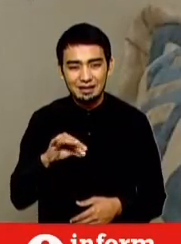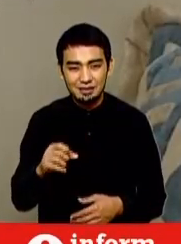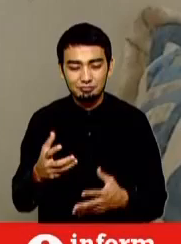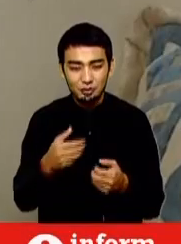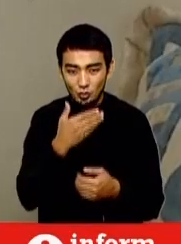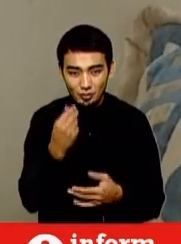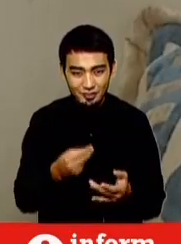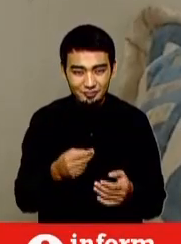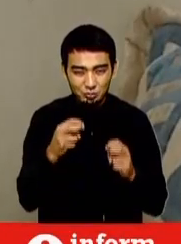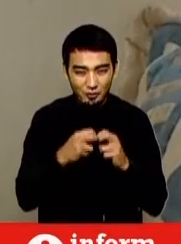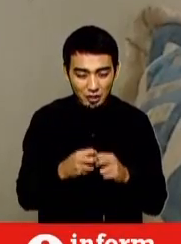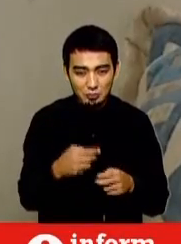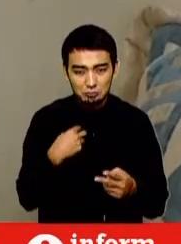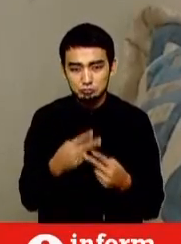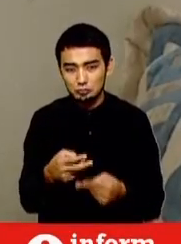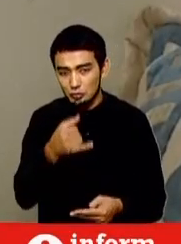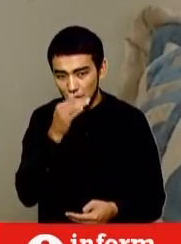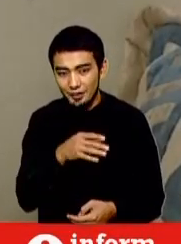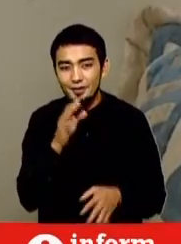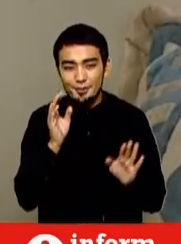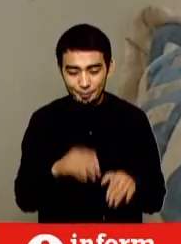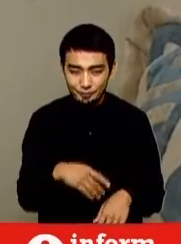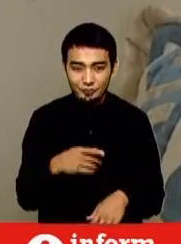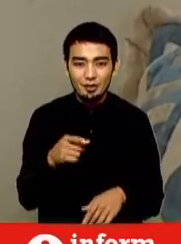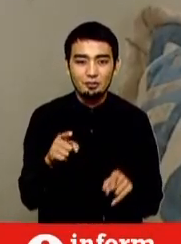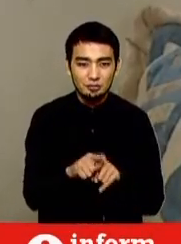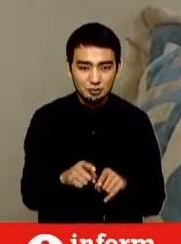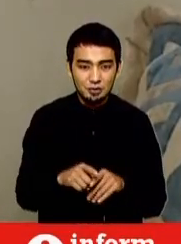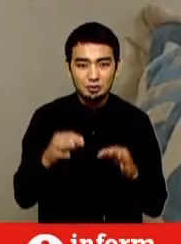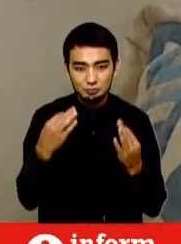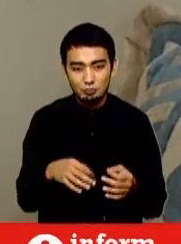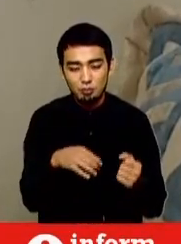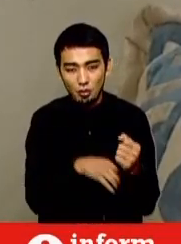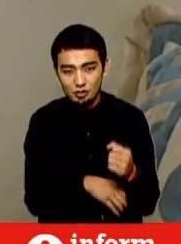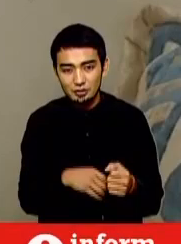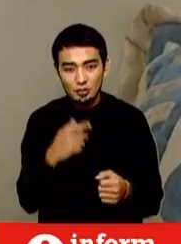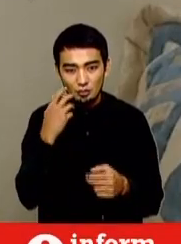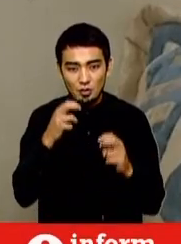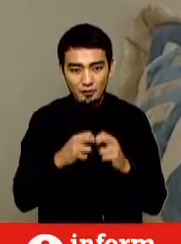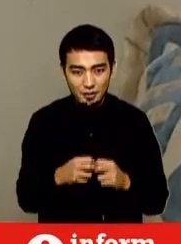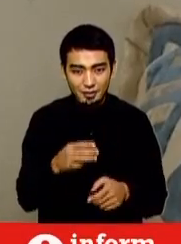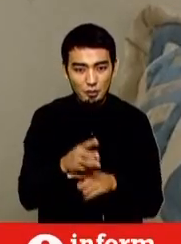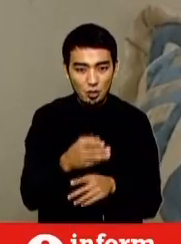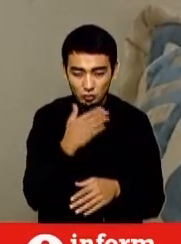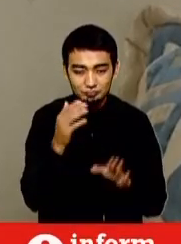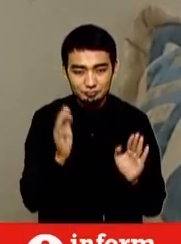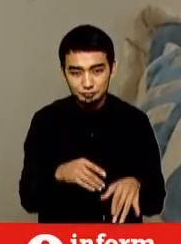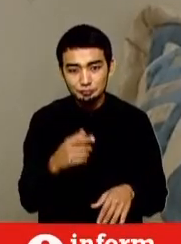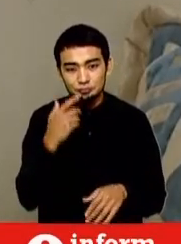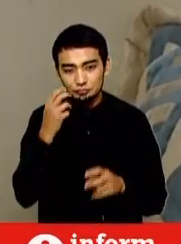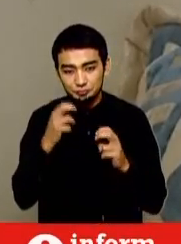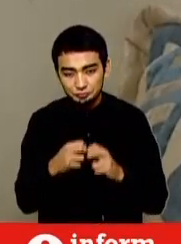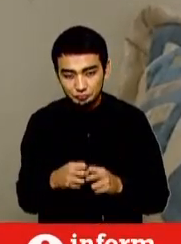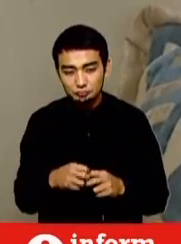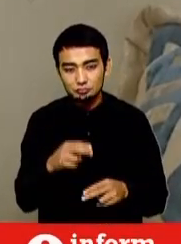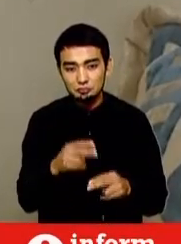дейді. Мен айтамын, жарайды енді, экспертиза шыққаннан кейін де босатуға болады ғой. Кінәлі болмаса, экспертиза